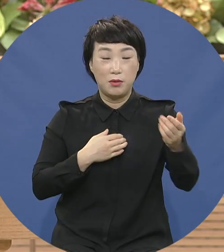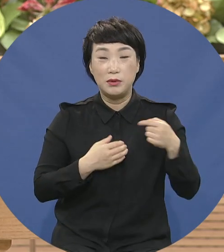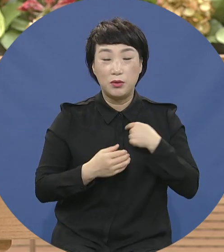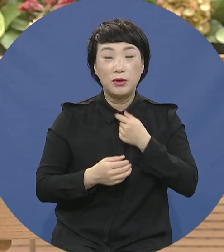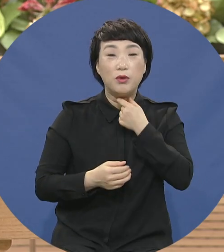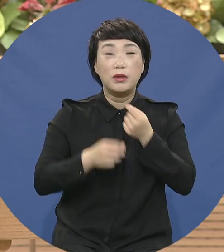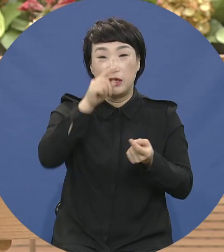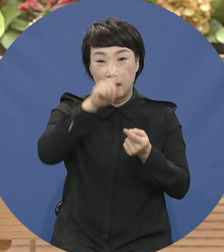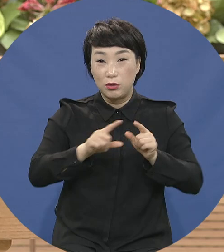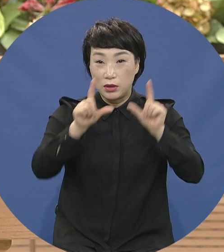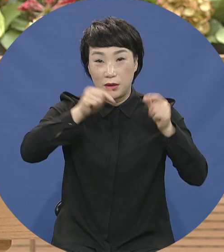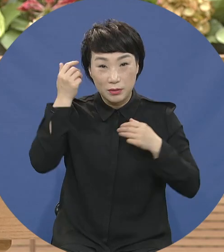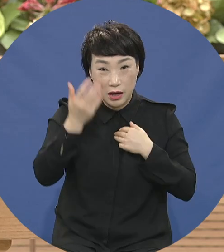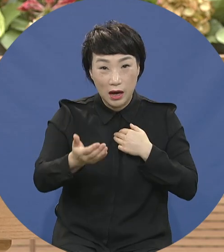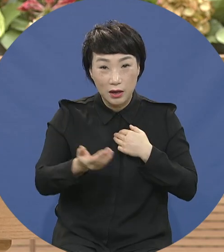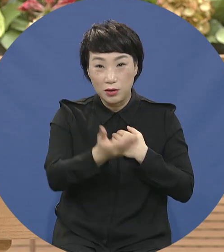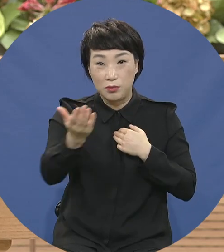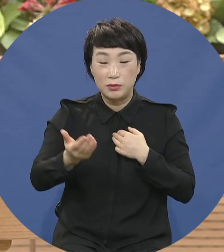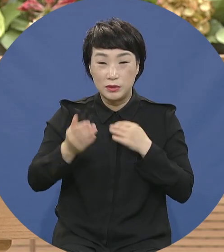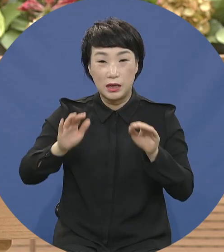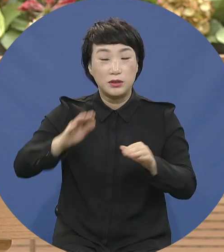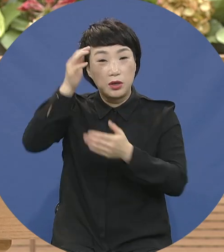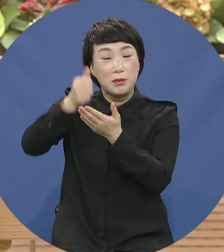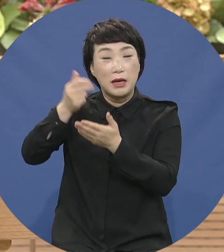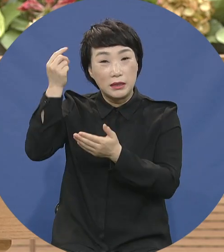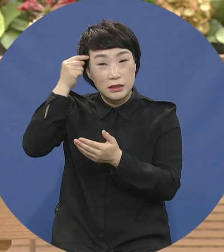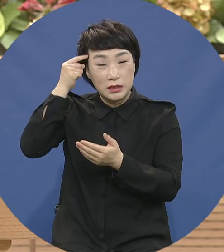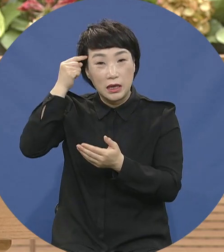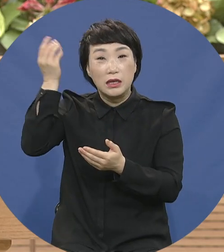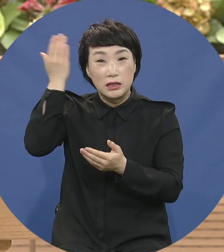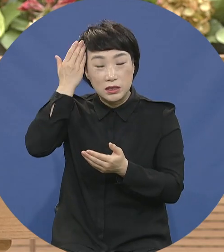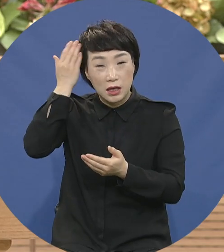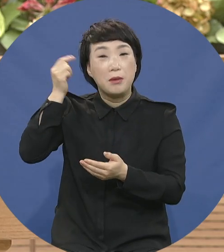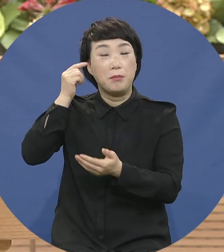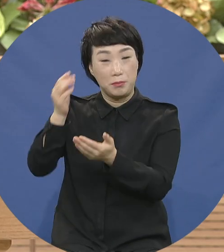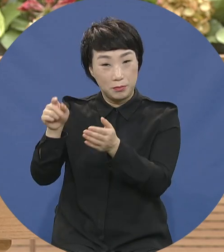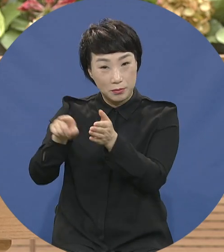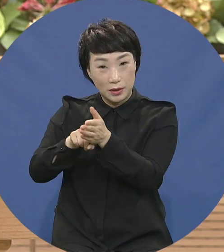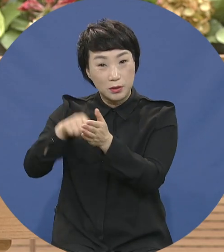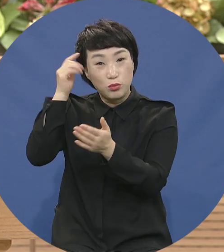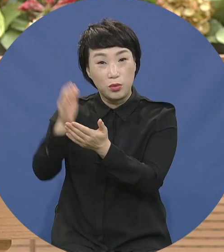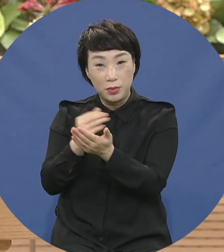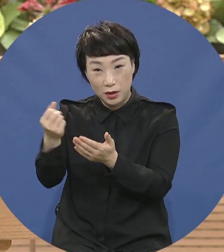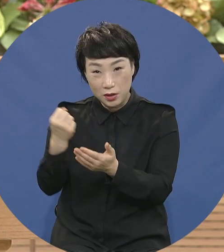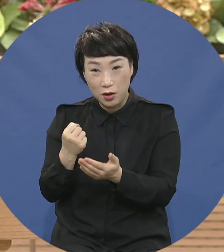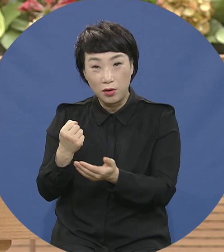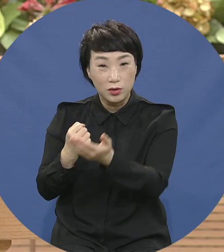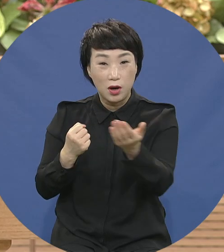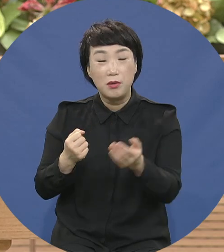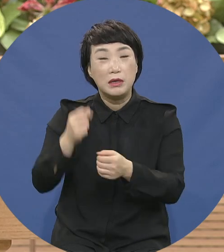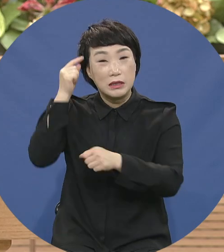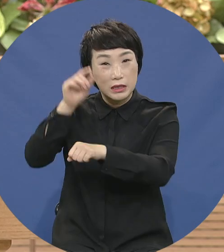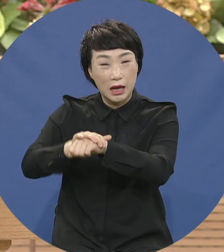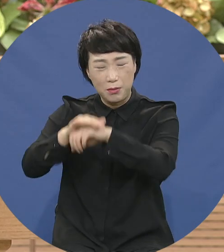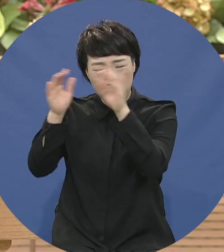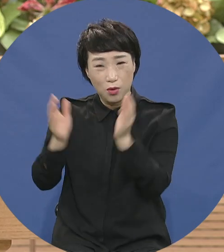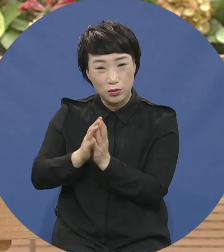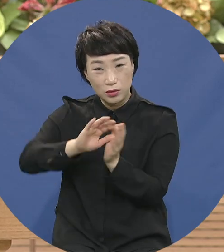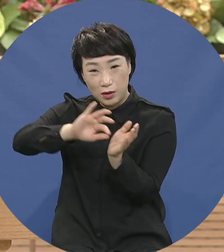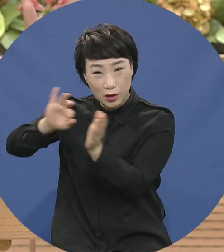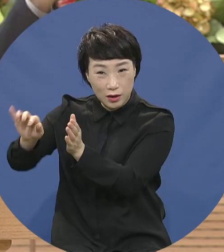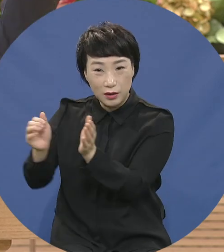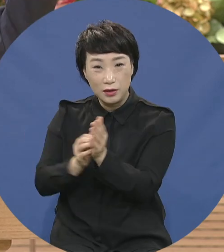감동대로 살았는지, 성령의 지식과 지혜와 미덕과 분별력과 여러분들이요 지혜를